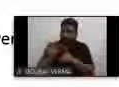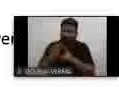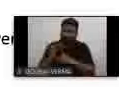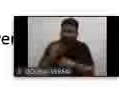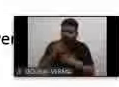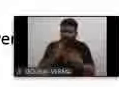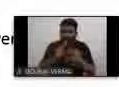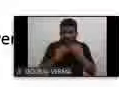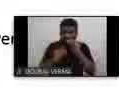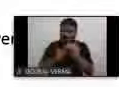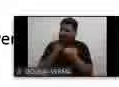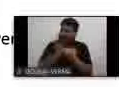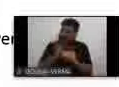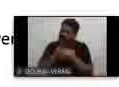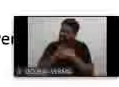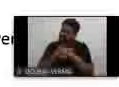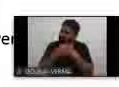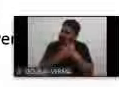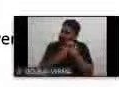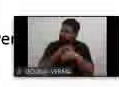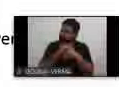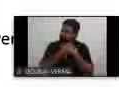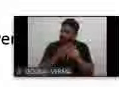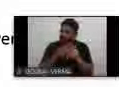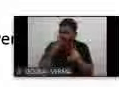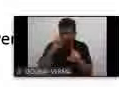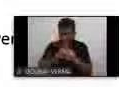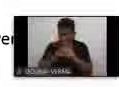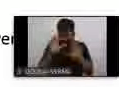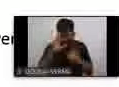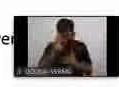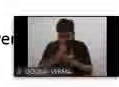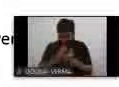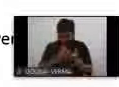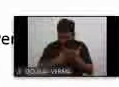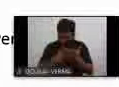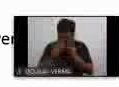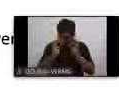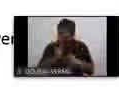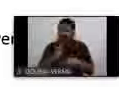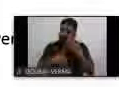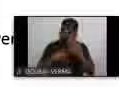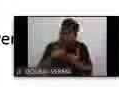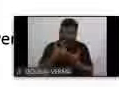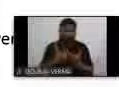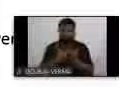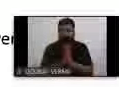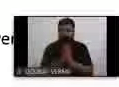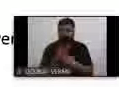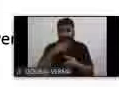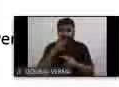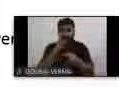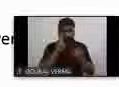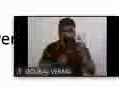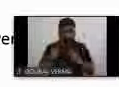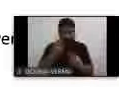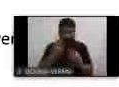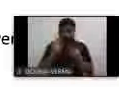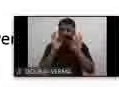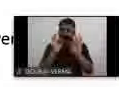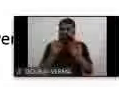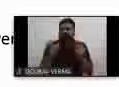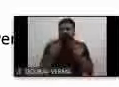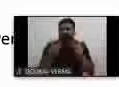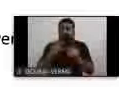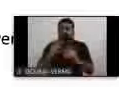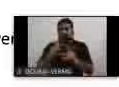सेम ऑब्जेक्ट से रिपीट करो अंटिल यू गेट द डिसाइड ऑब्जेक्टिव. अगेन विजन इज बेस्ट यूज्ड व्हेन पेयर्ड विद अनदर